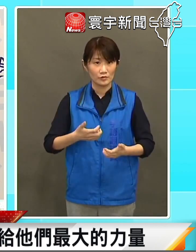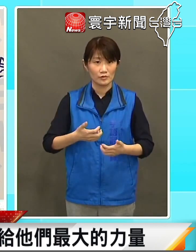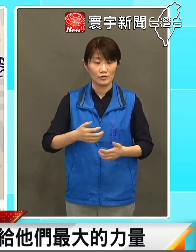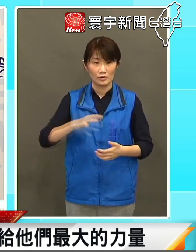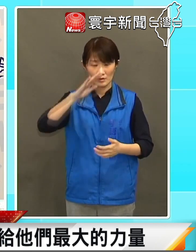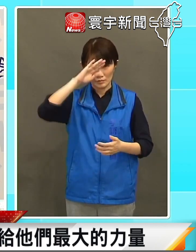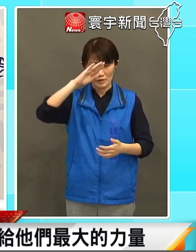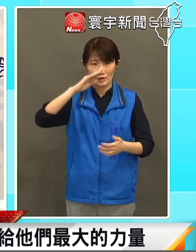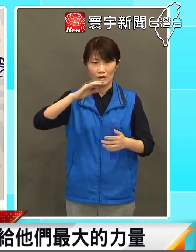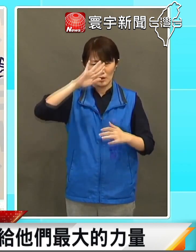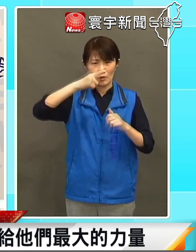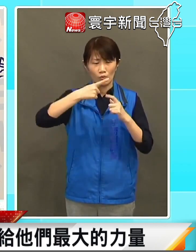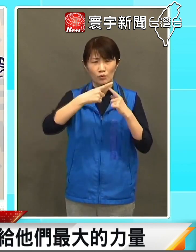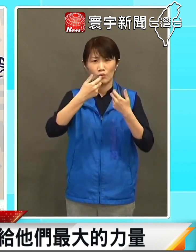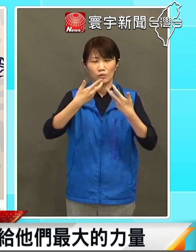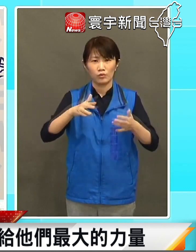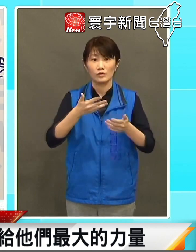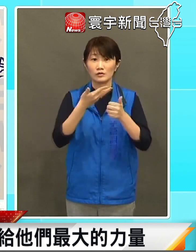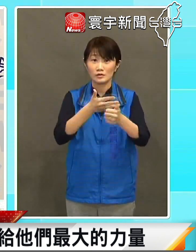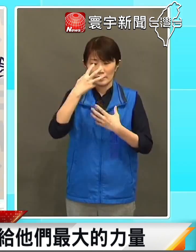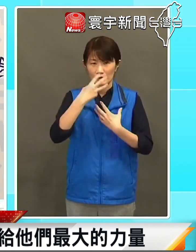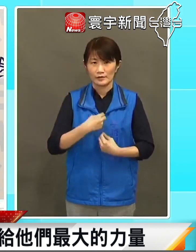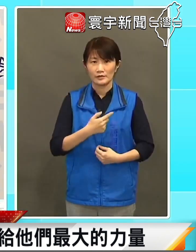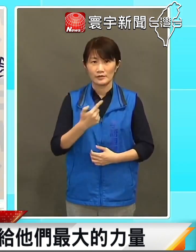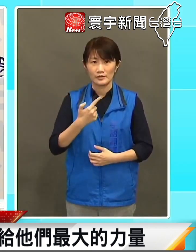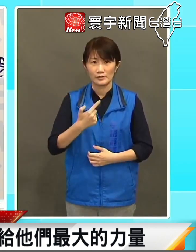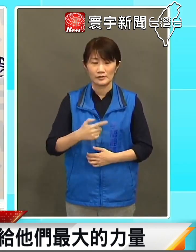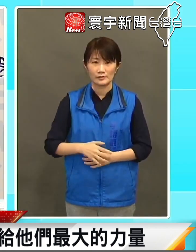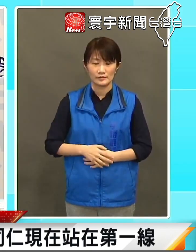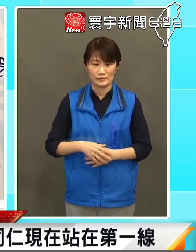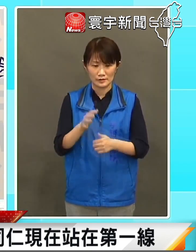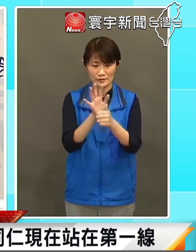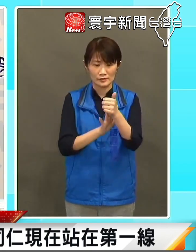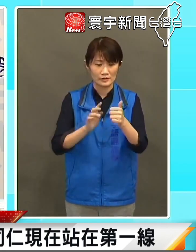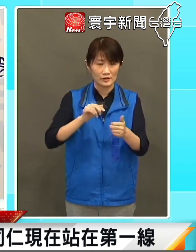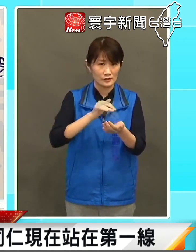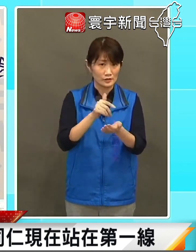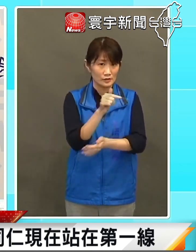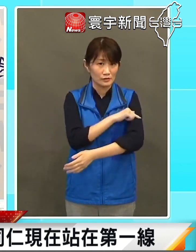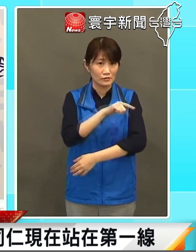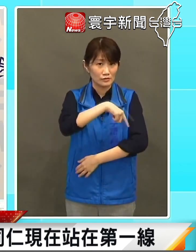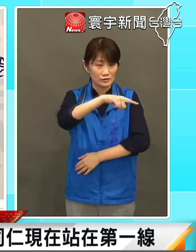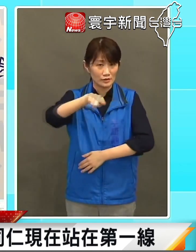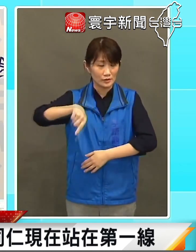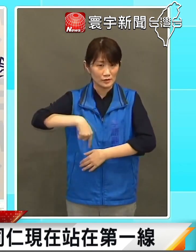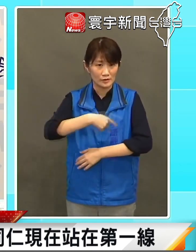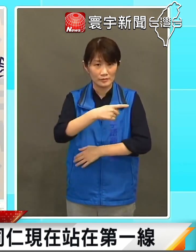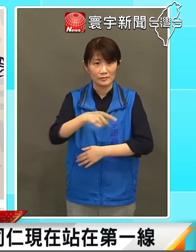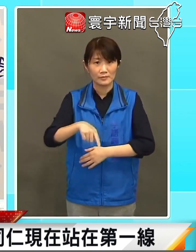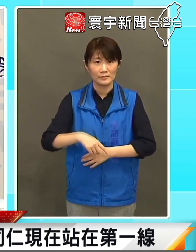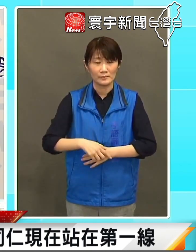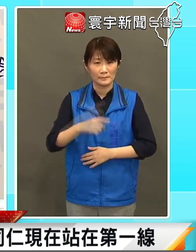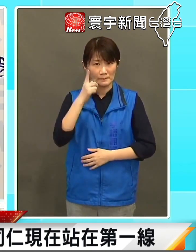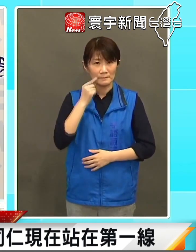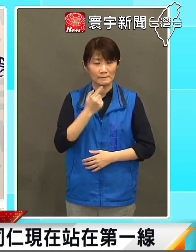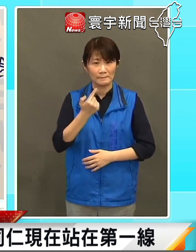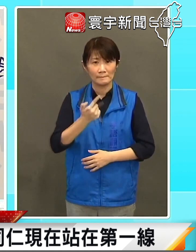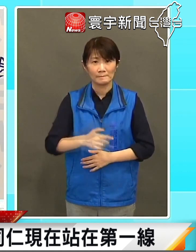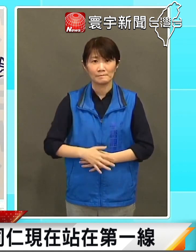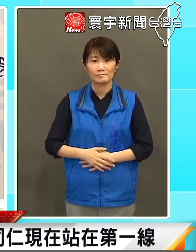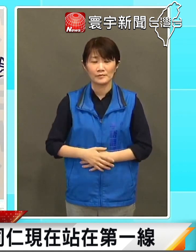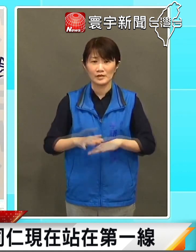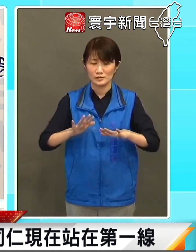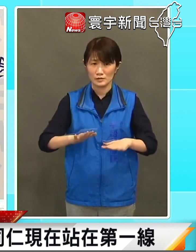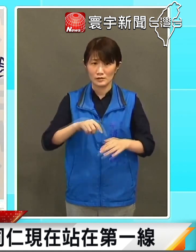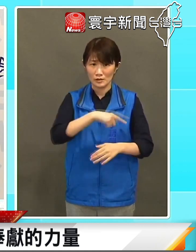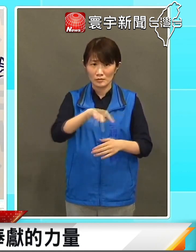仁，给他们最大的力量，打击了第一线医务同仁，现在站在第一